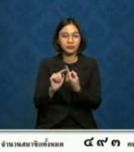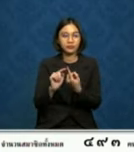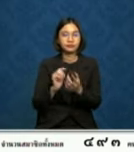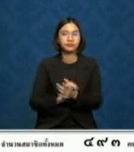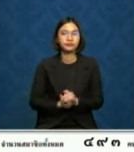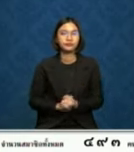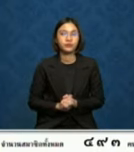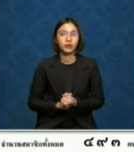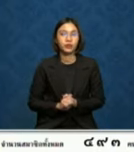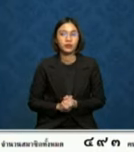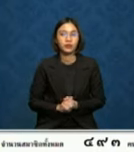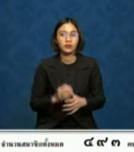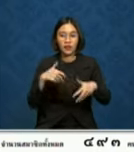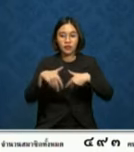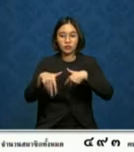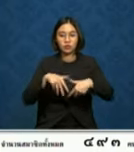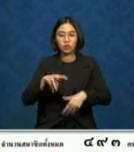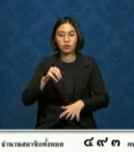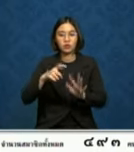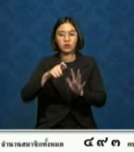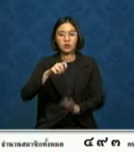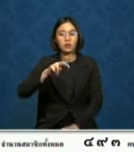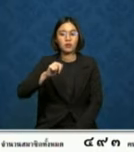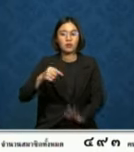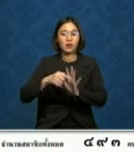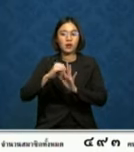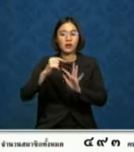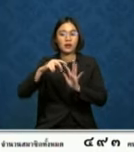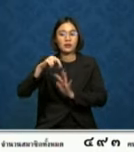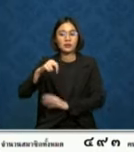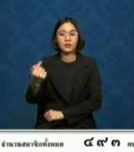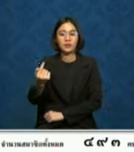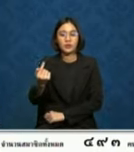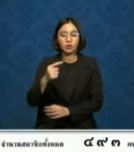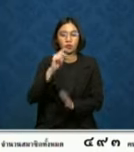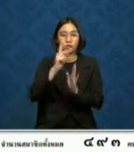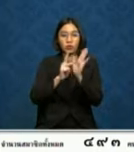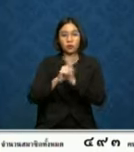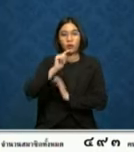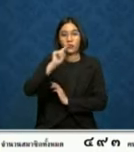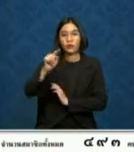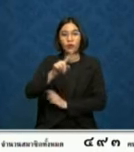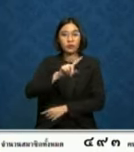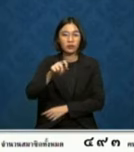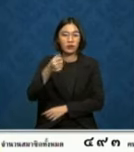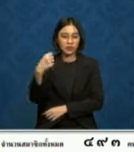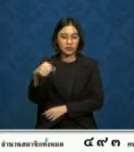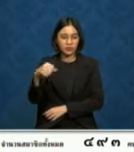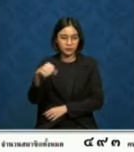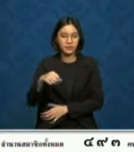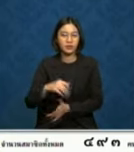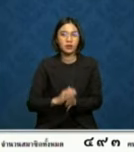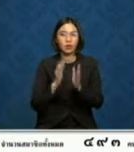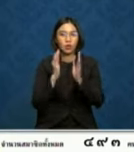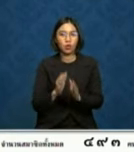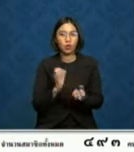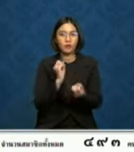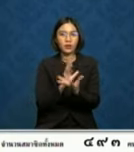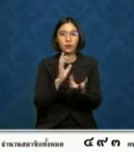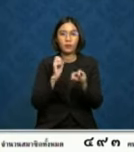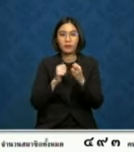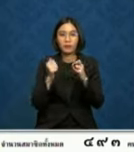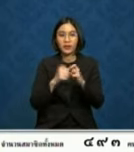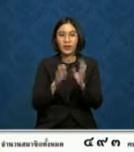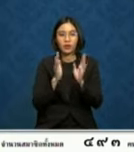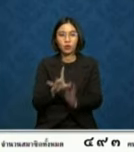เอ่อในชุมชนมนแจ่มที่เดียวนะครับมีคนถูกดำเนินคดีเ่อ 110คดีนะครับมีคนได้รับความเดือดร้อน